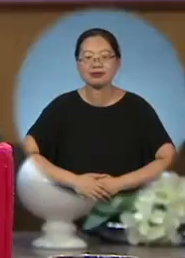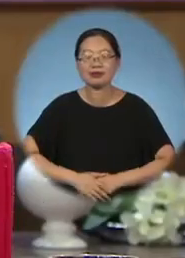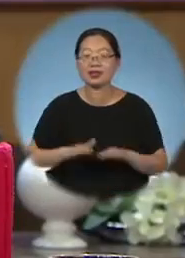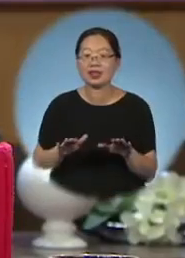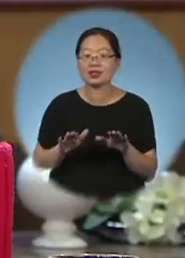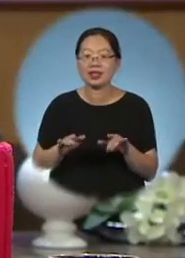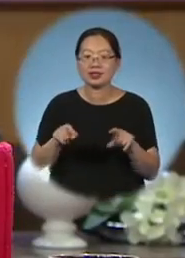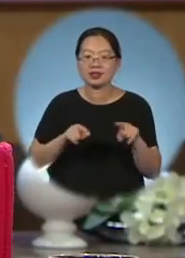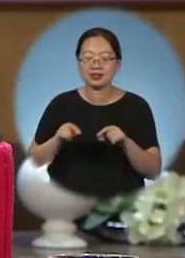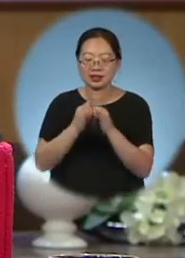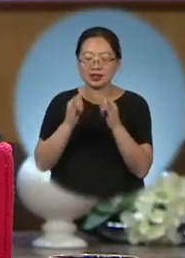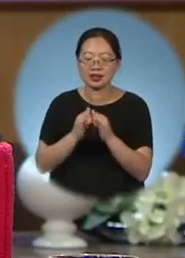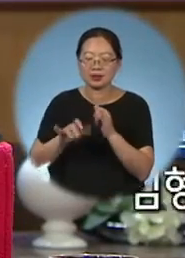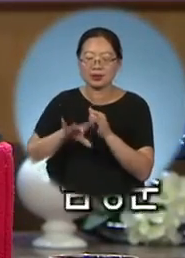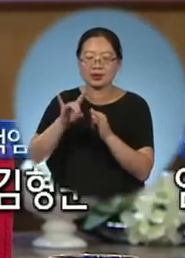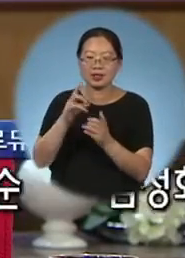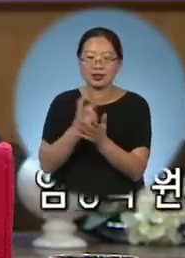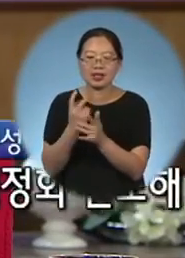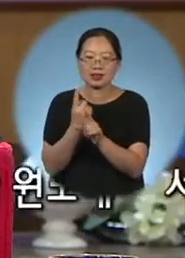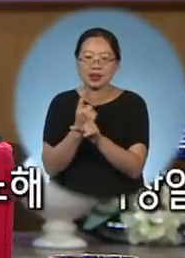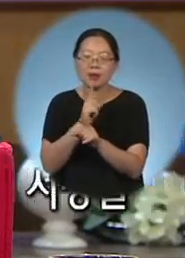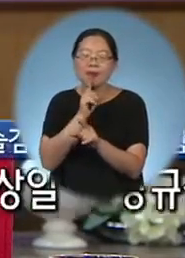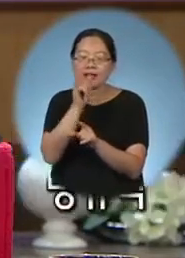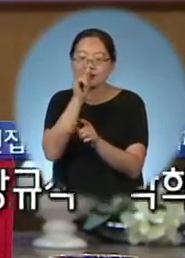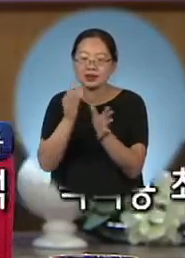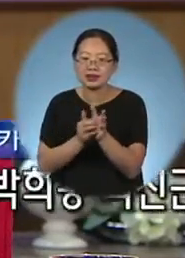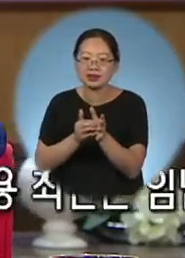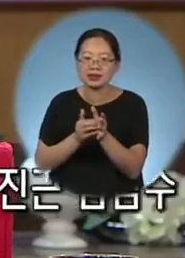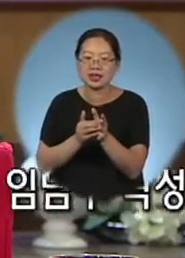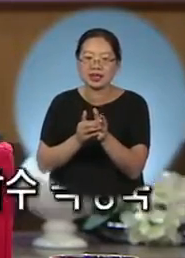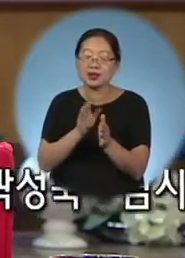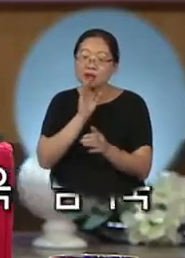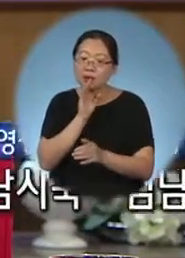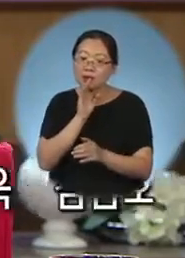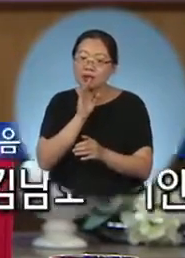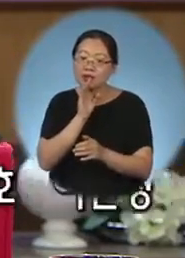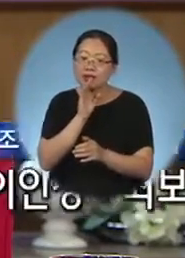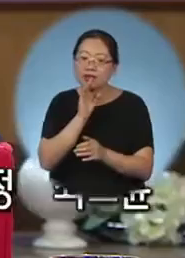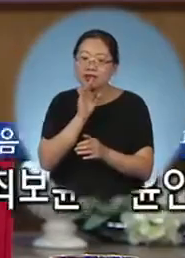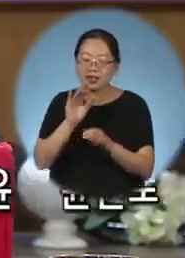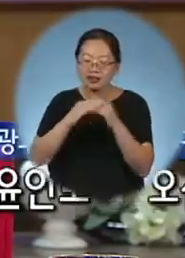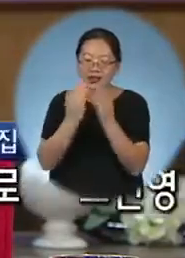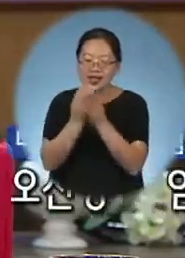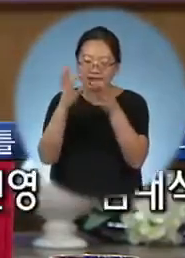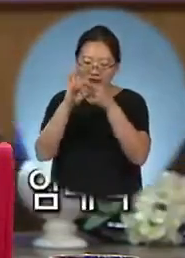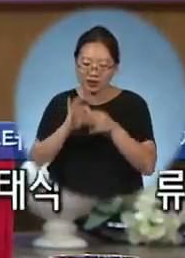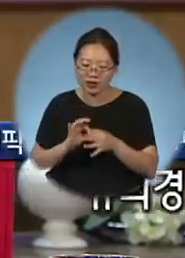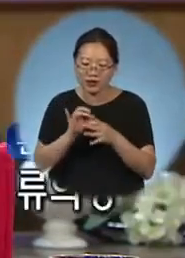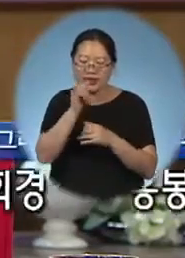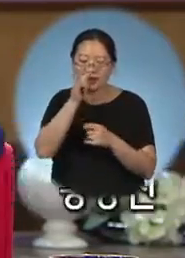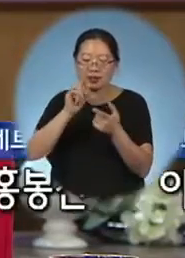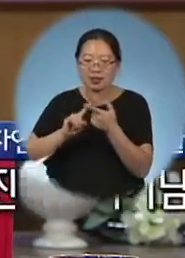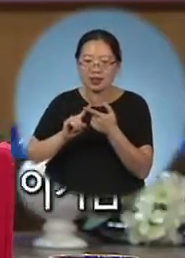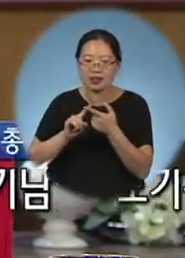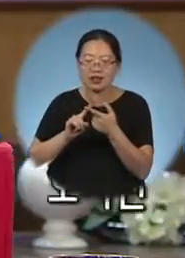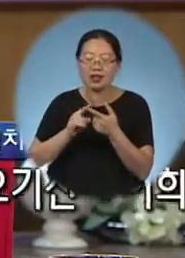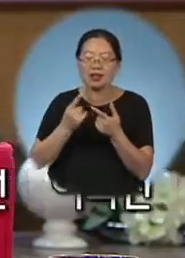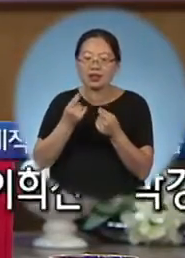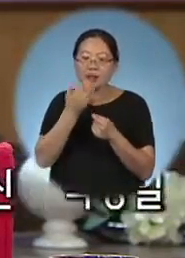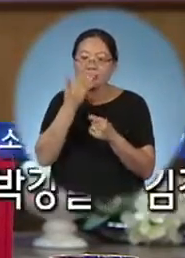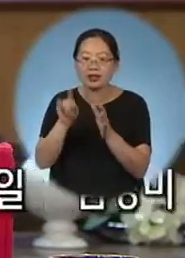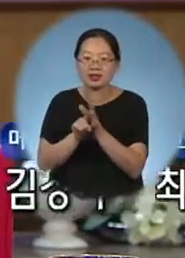자, 정치권에서 먼저 개헌 얘기는 꺼냈습니다. 그런데 정말 그 단추를 다 꿰어 맞출 수 있을지